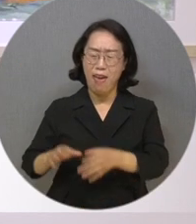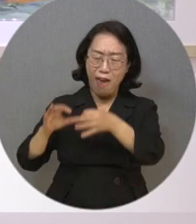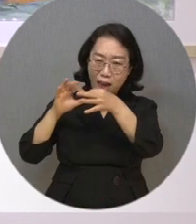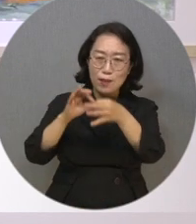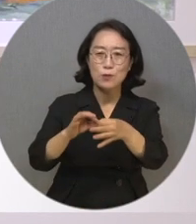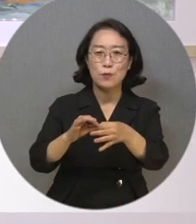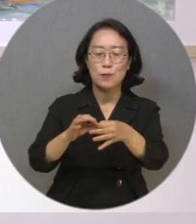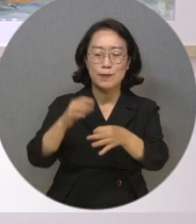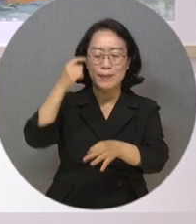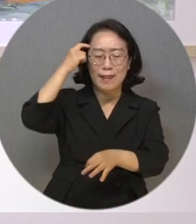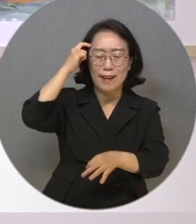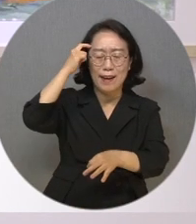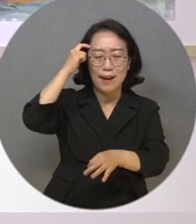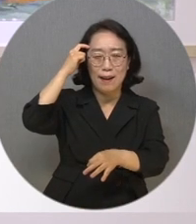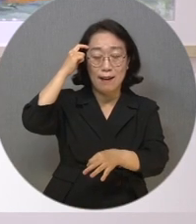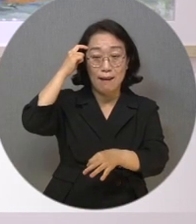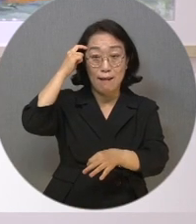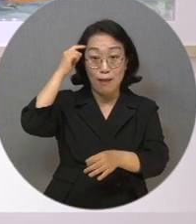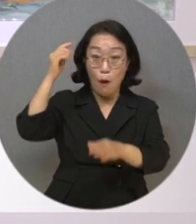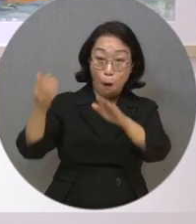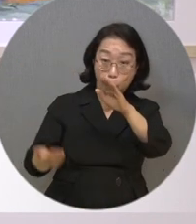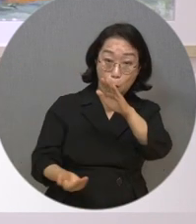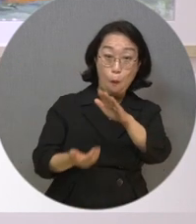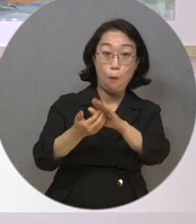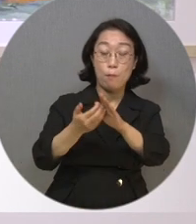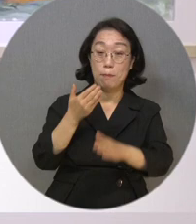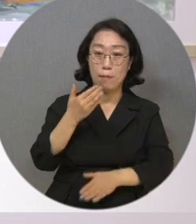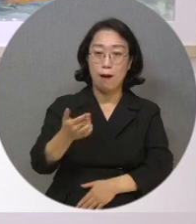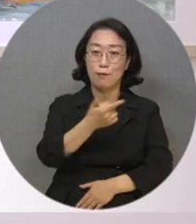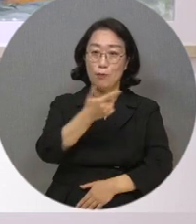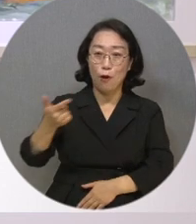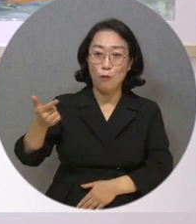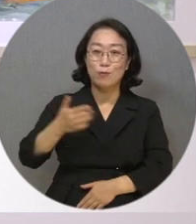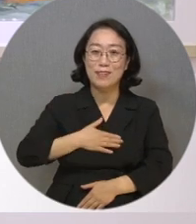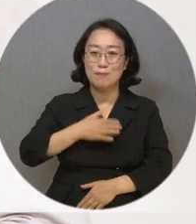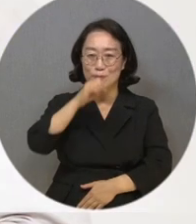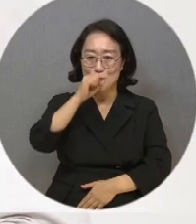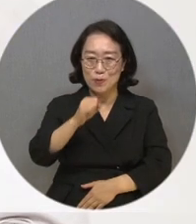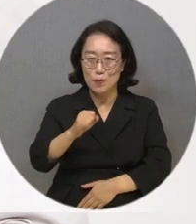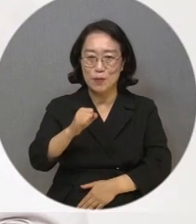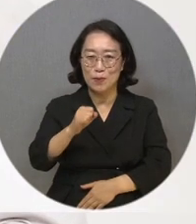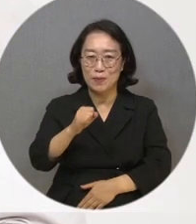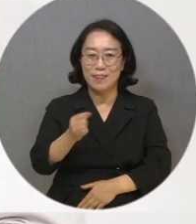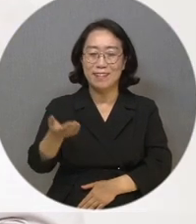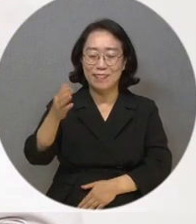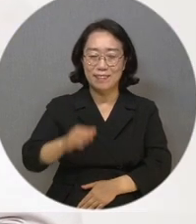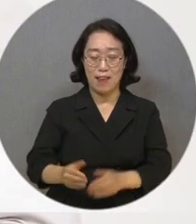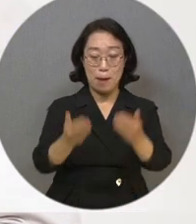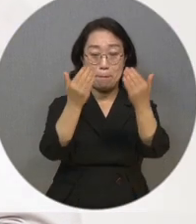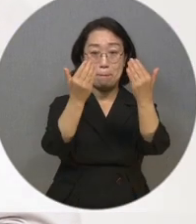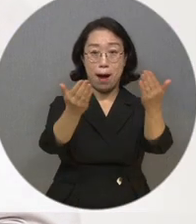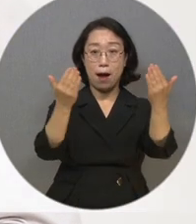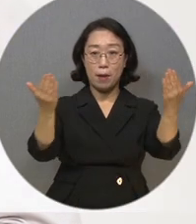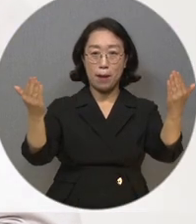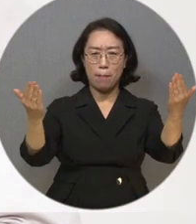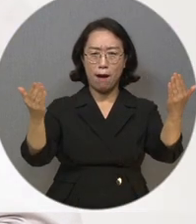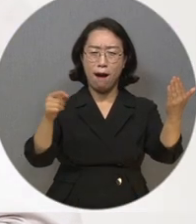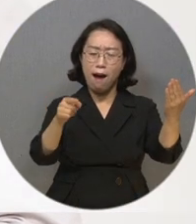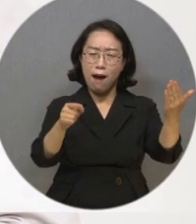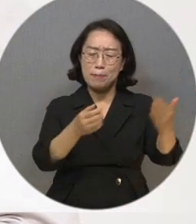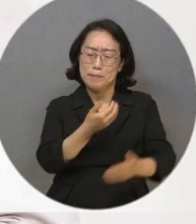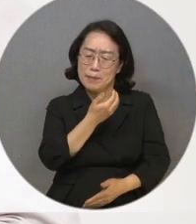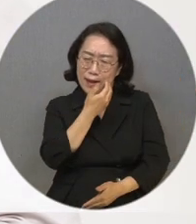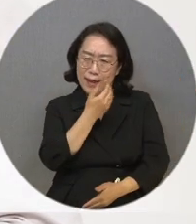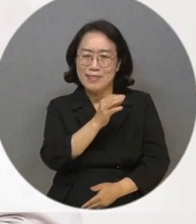꿈꿔왔던 어떤 꿈이 실현되다 보니까 너무나 기분 좋음도 있지만 이렇게 펼쳐놓은 순간 미흡한